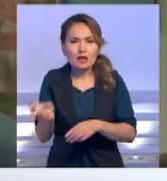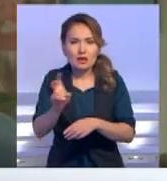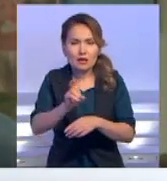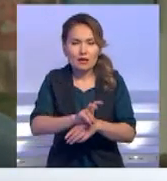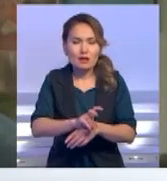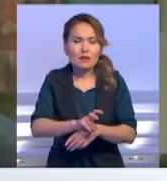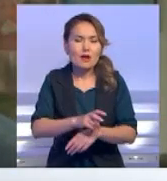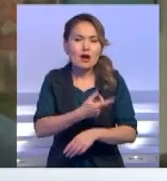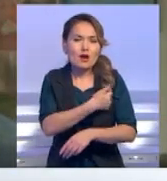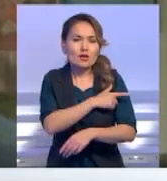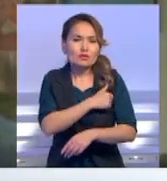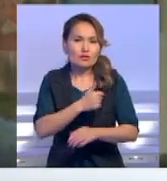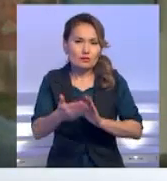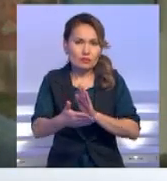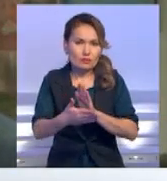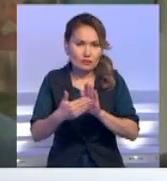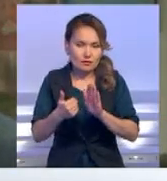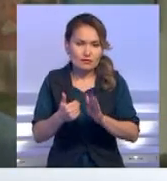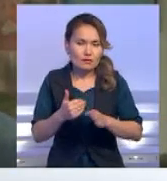азаматтың парызы деп есептеймін.